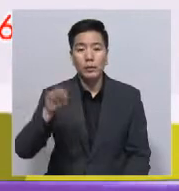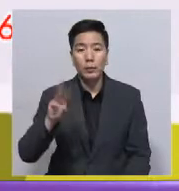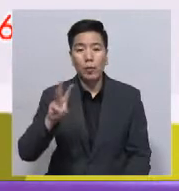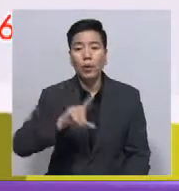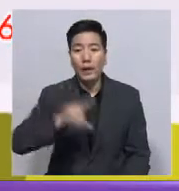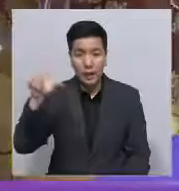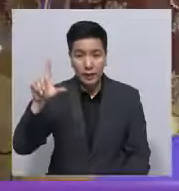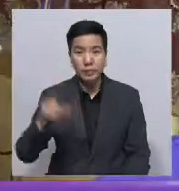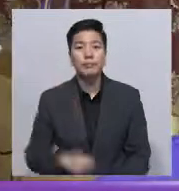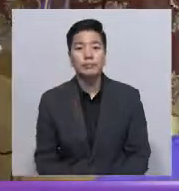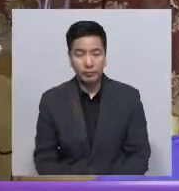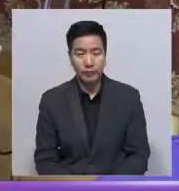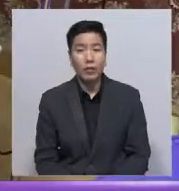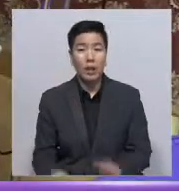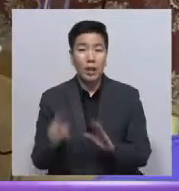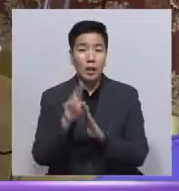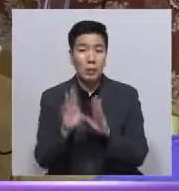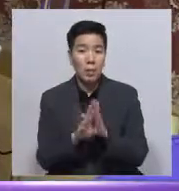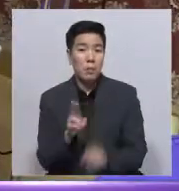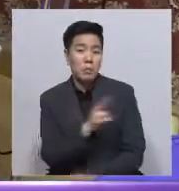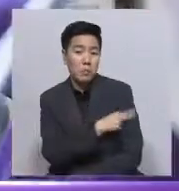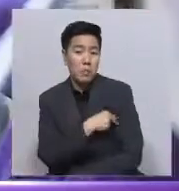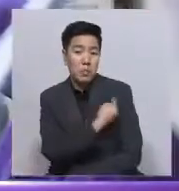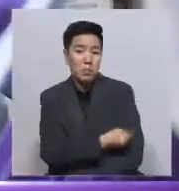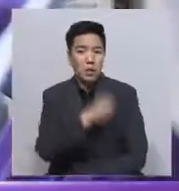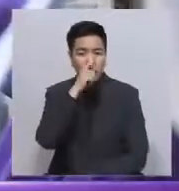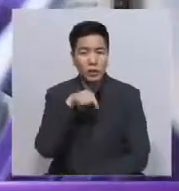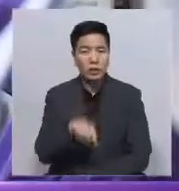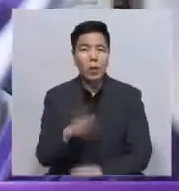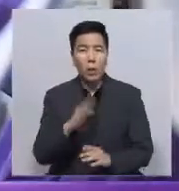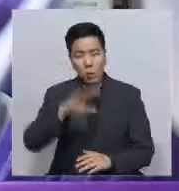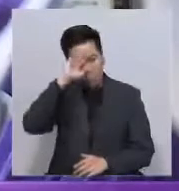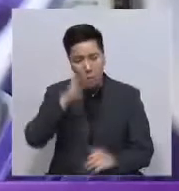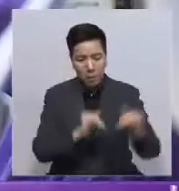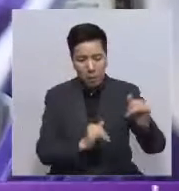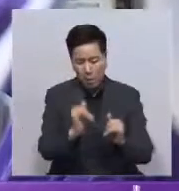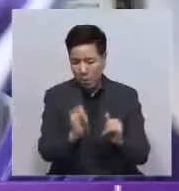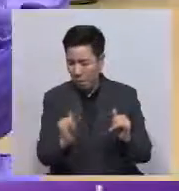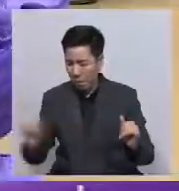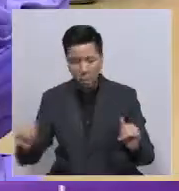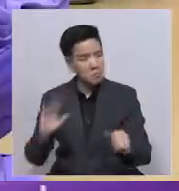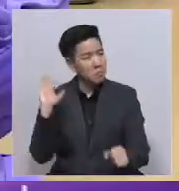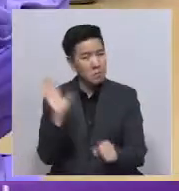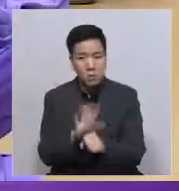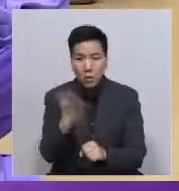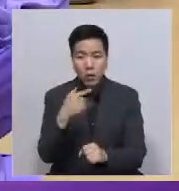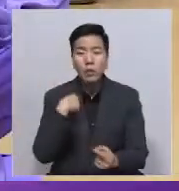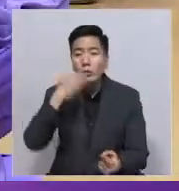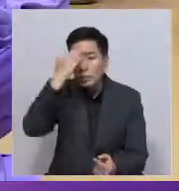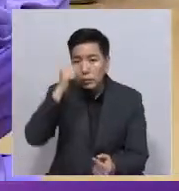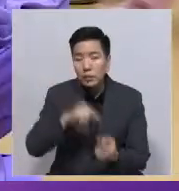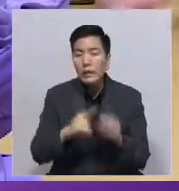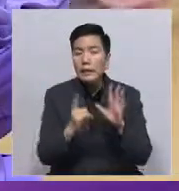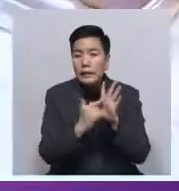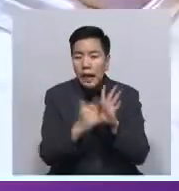15,556 ล้านบาทระบบสาธารณสุขของไทยยังไม่สามารถรองรับจำนวนผู้ป่วยที่เพิ่มมากขึ้นเนื่องจากยารักษาโรคมะเร็งบาง